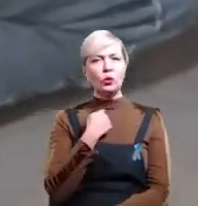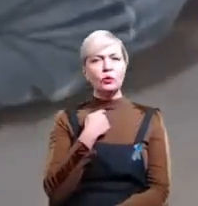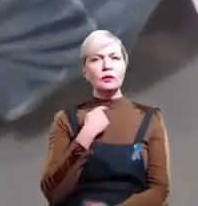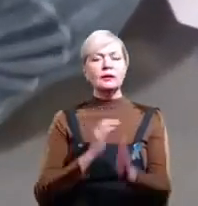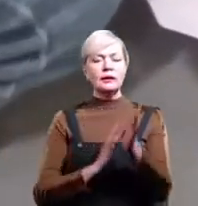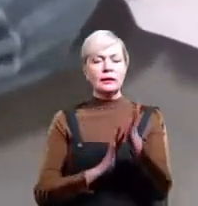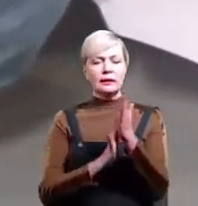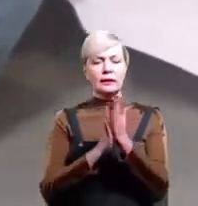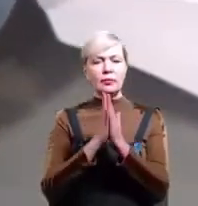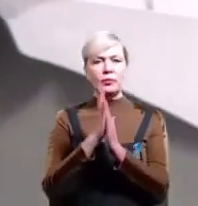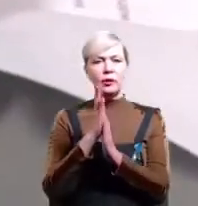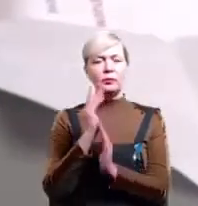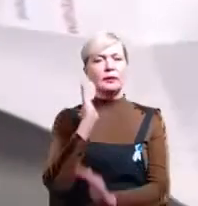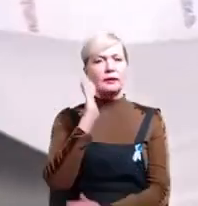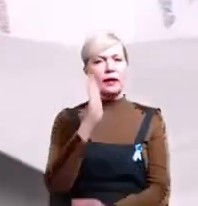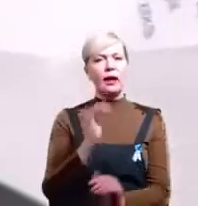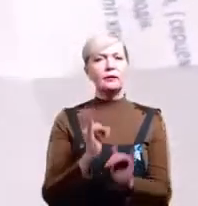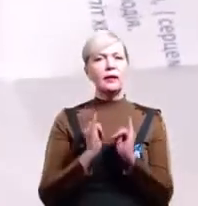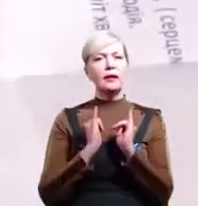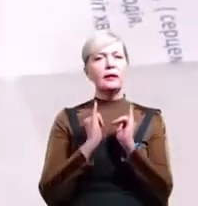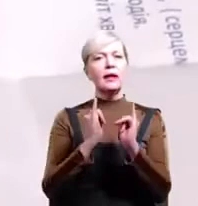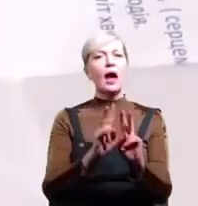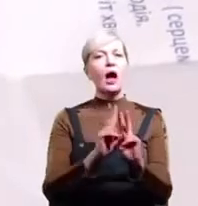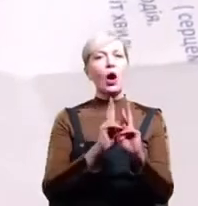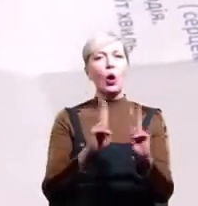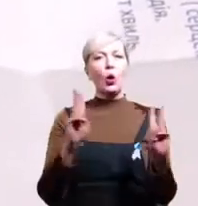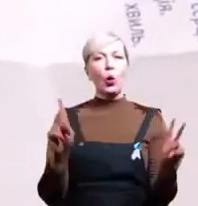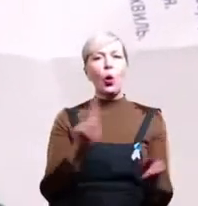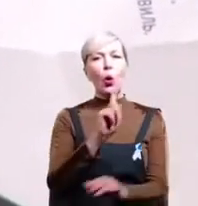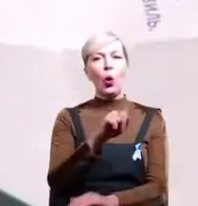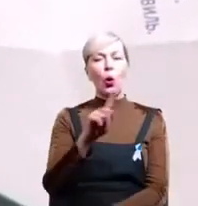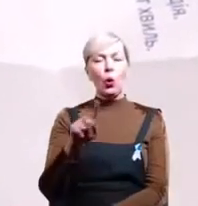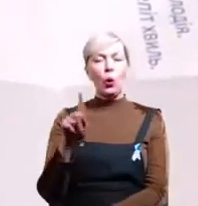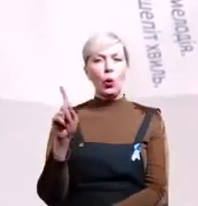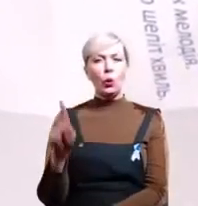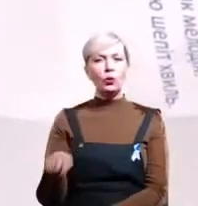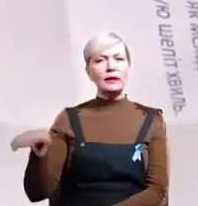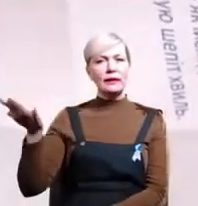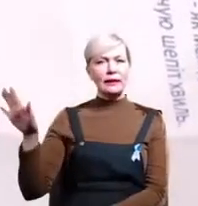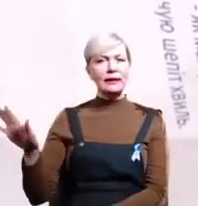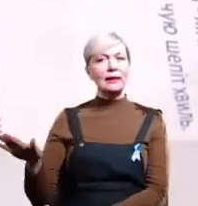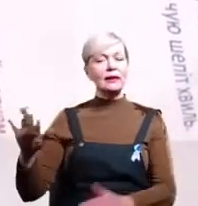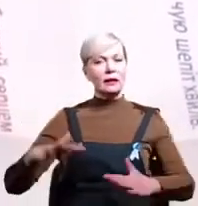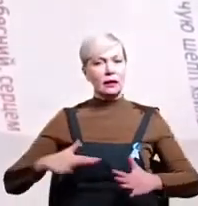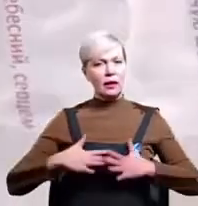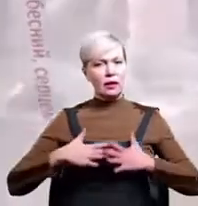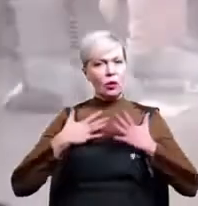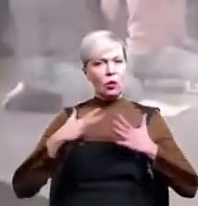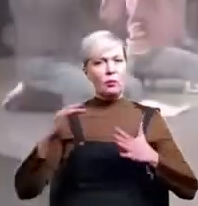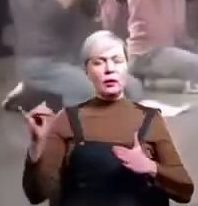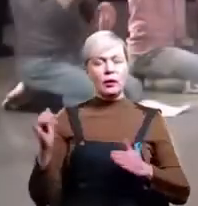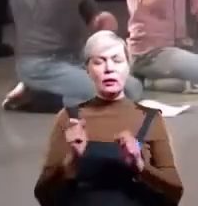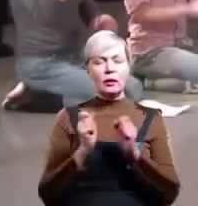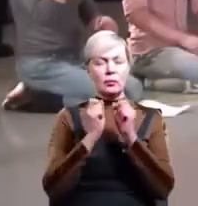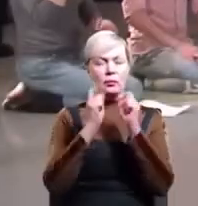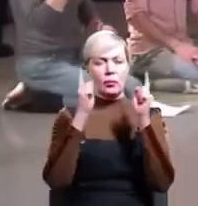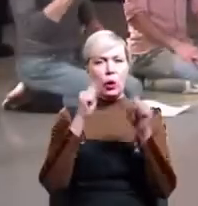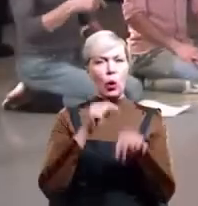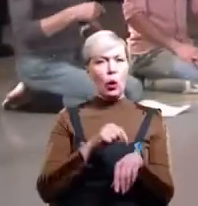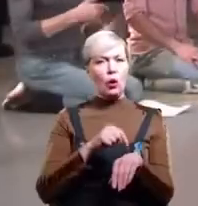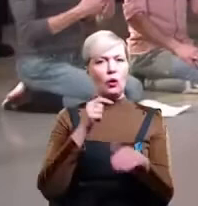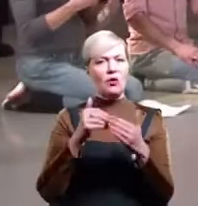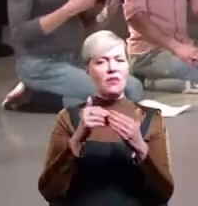стане для когось крилом, і прокинуться від